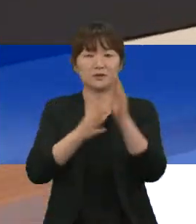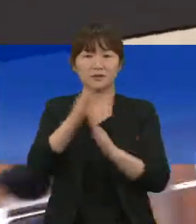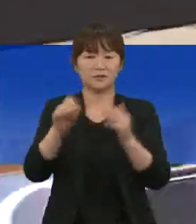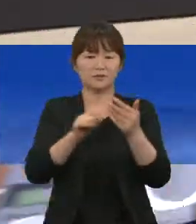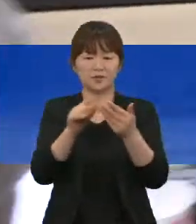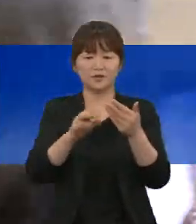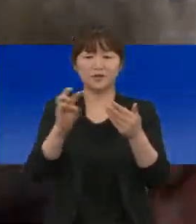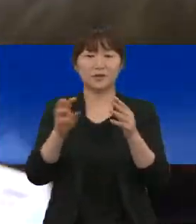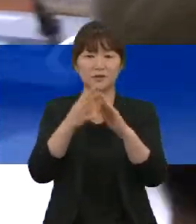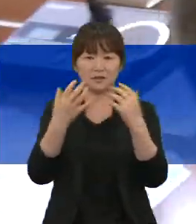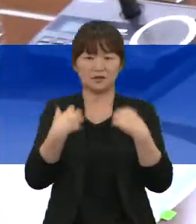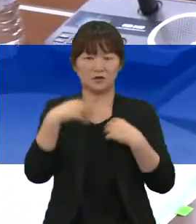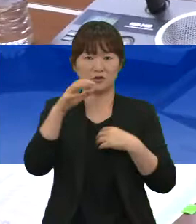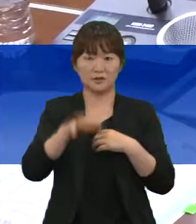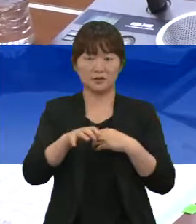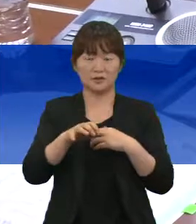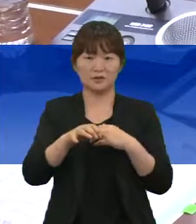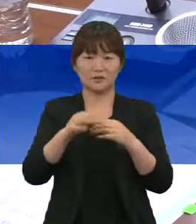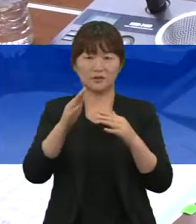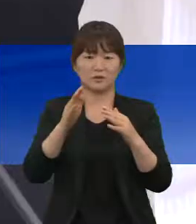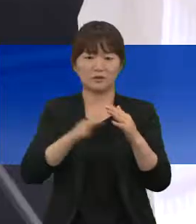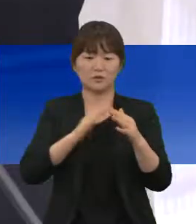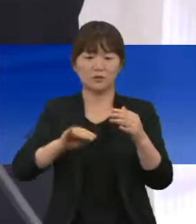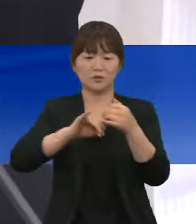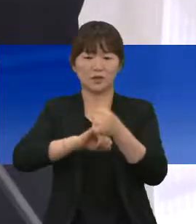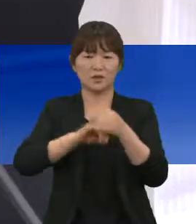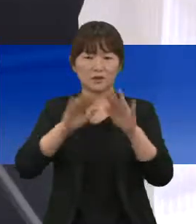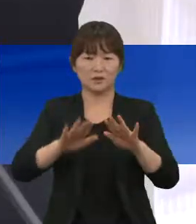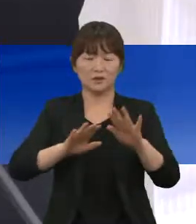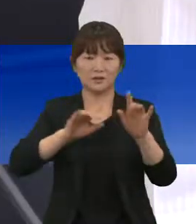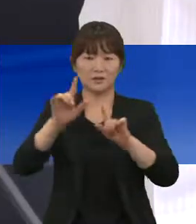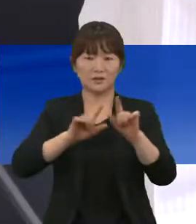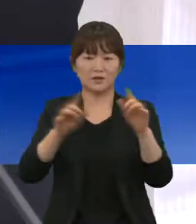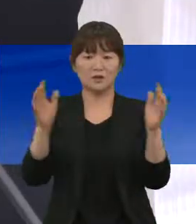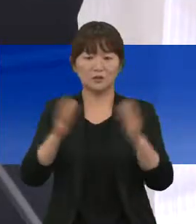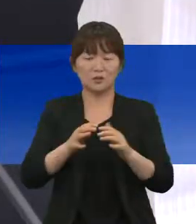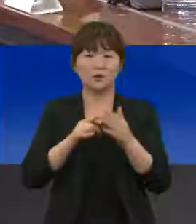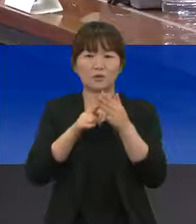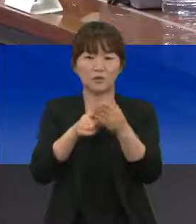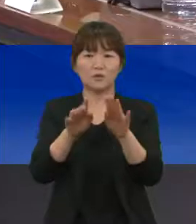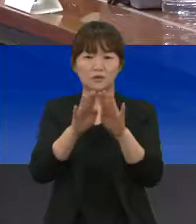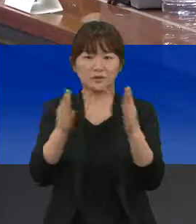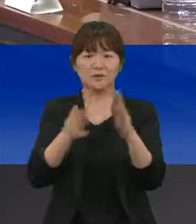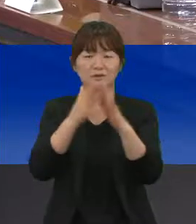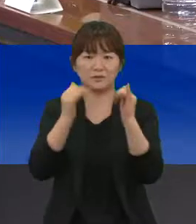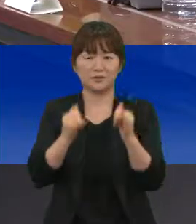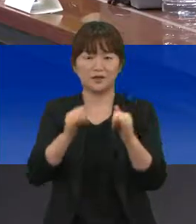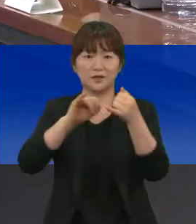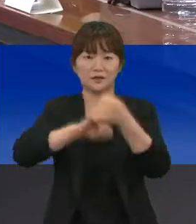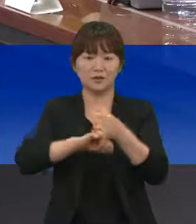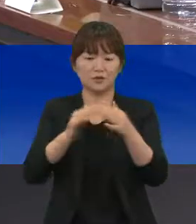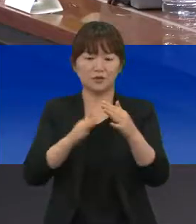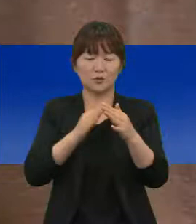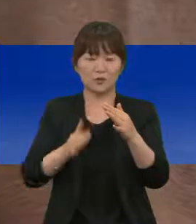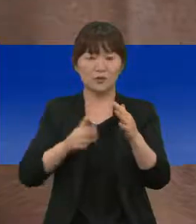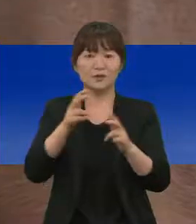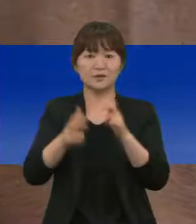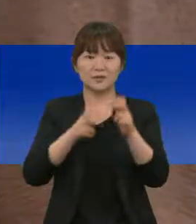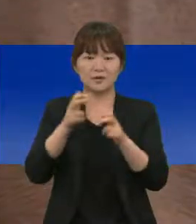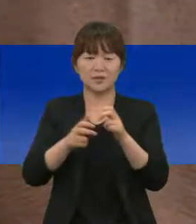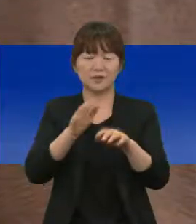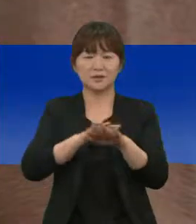포항시는 8월 30일 시청에서 민선 7기 공약 현안사항 통합보고회를 개최하고 시민과의 약속인